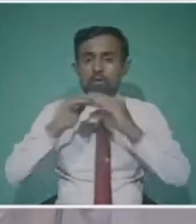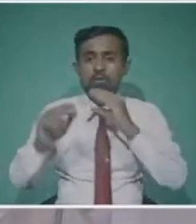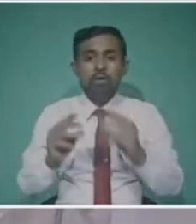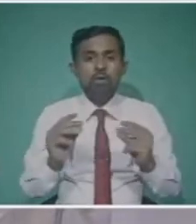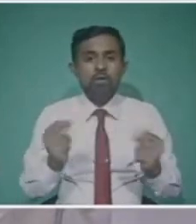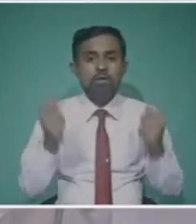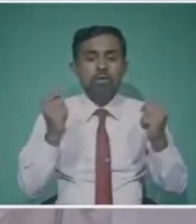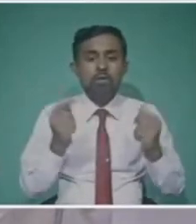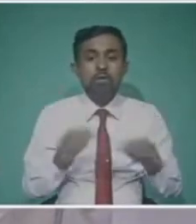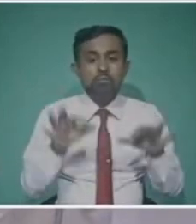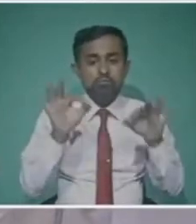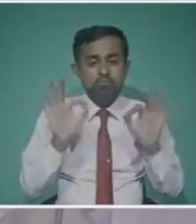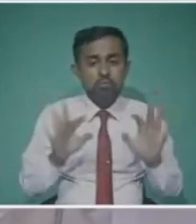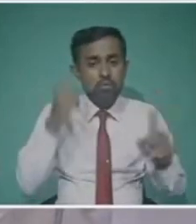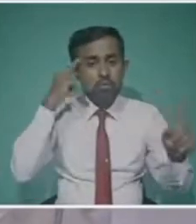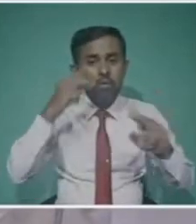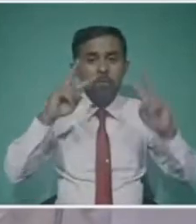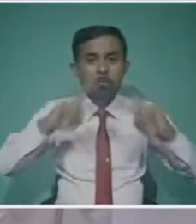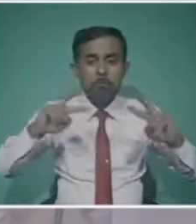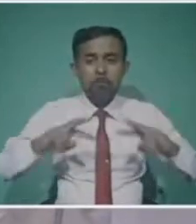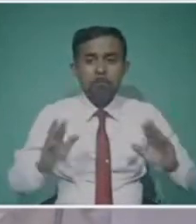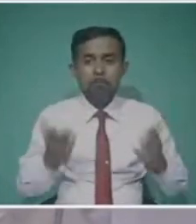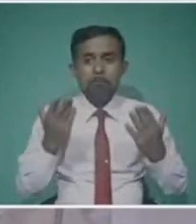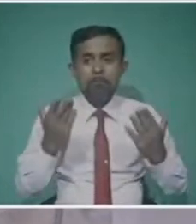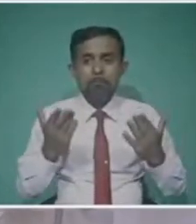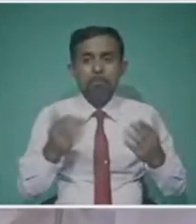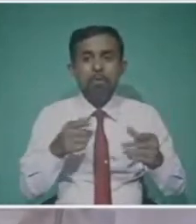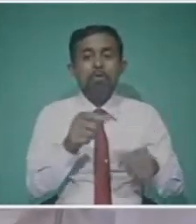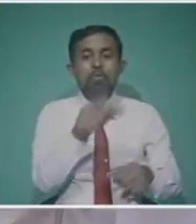ඉක්මනින් මේ පළදායිතාව පිළිබඳ පරීක්ෂණ කරන්න